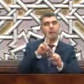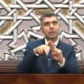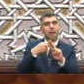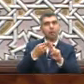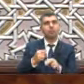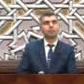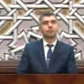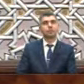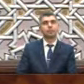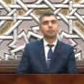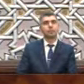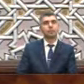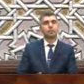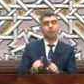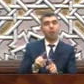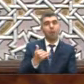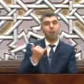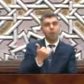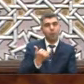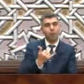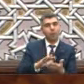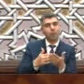استمتعنا بأهمية العروض